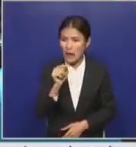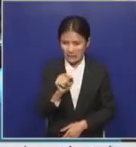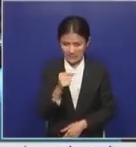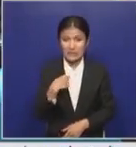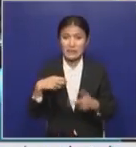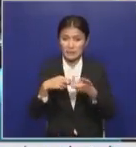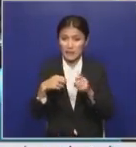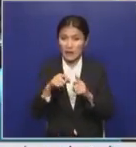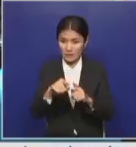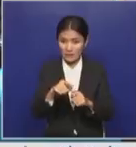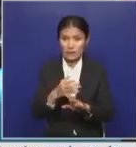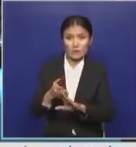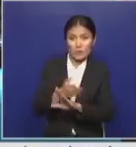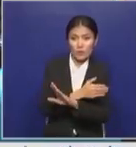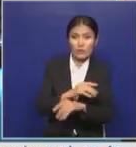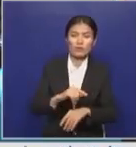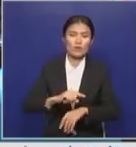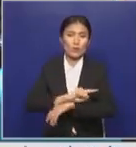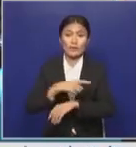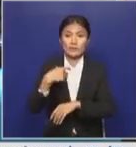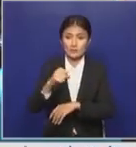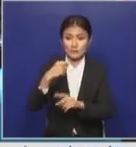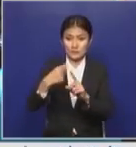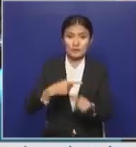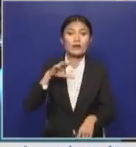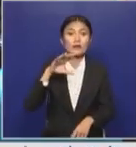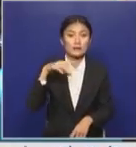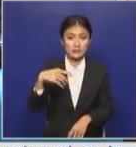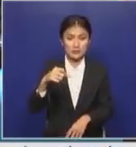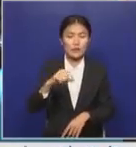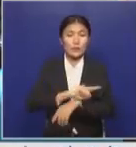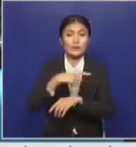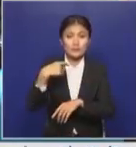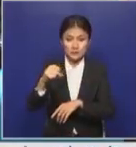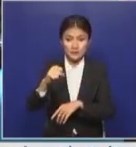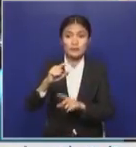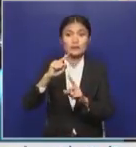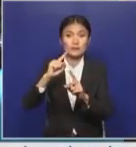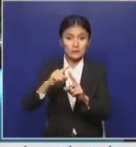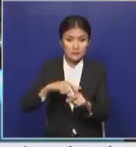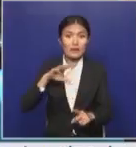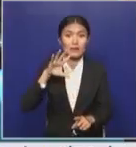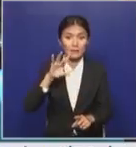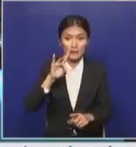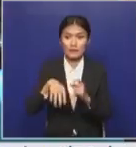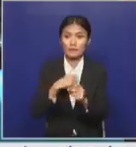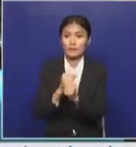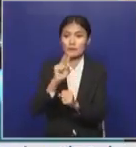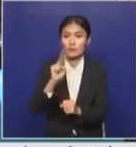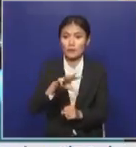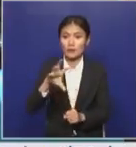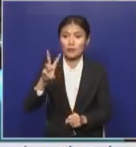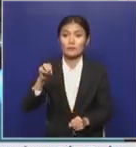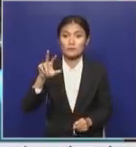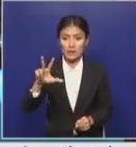ในวันที่ 10สิงหาคม 2560 3ที่มาไหล่รังสิตแล้วครับต่าง